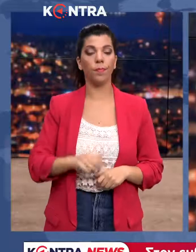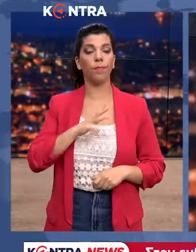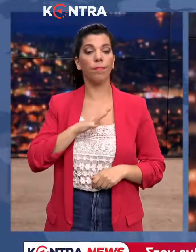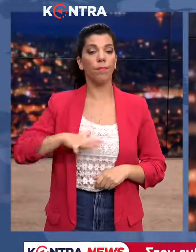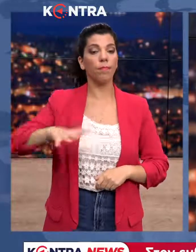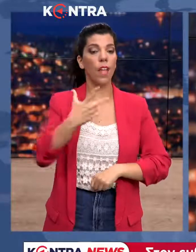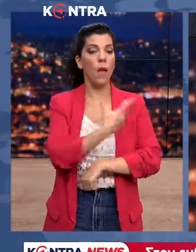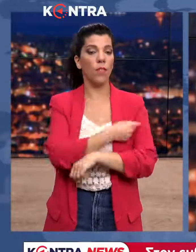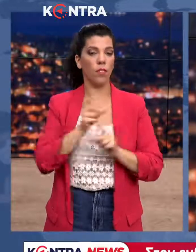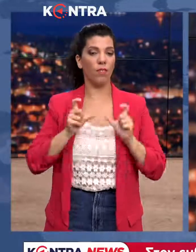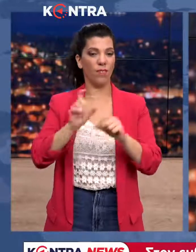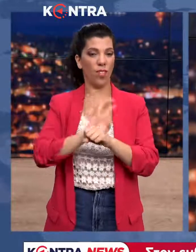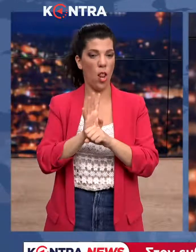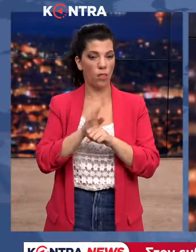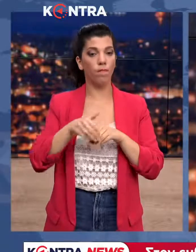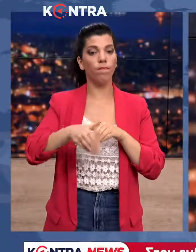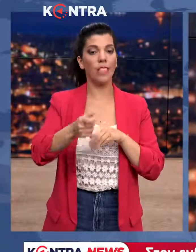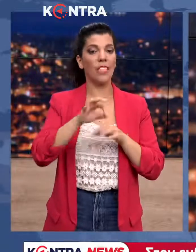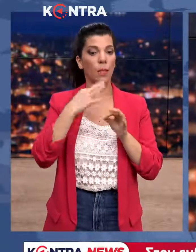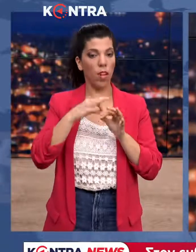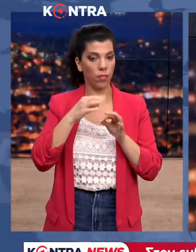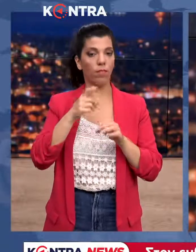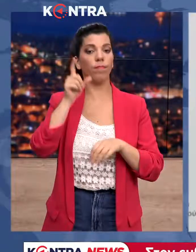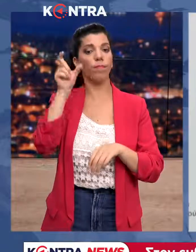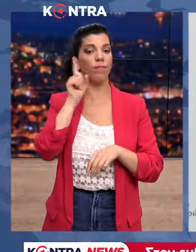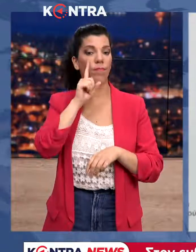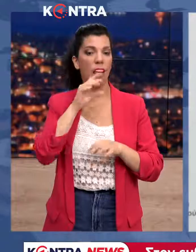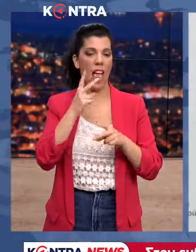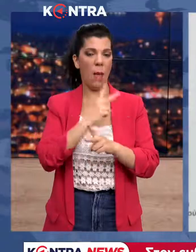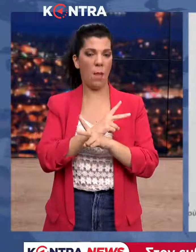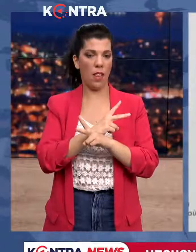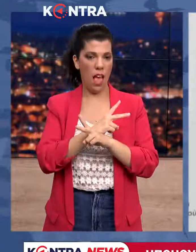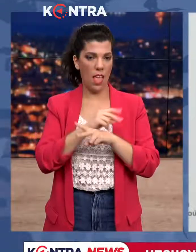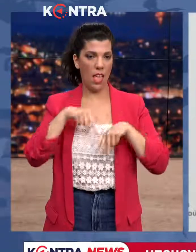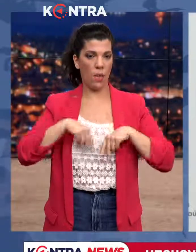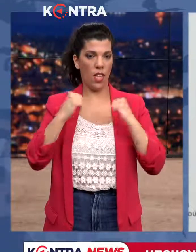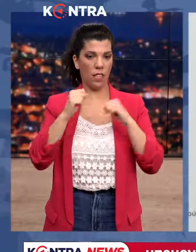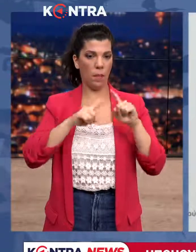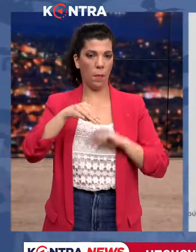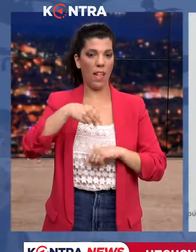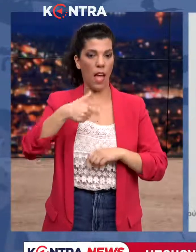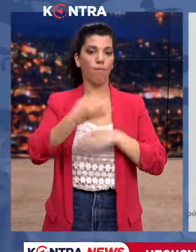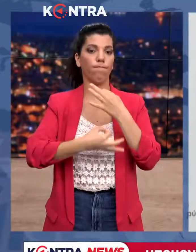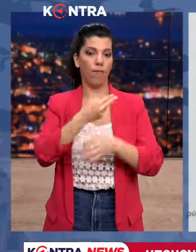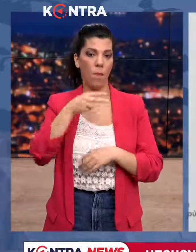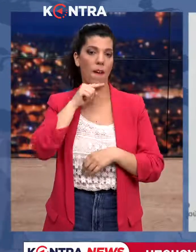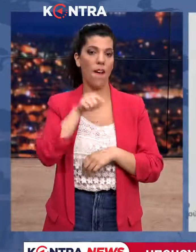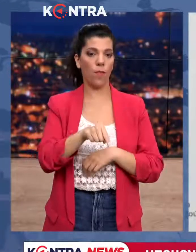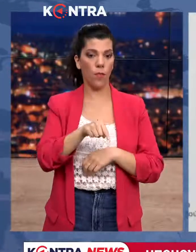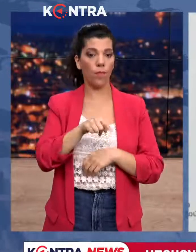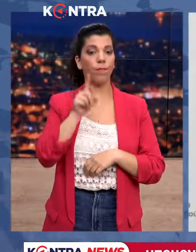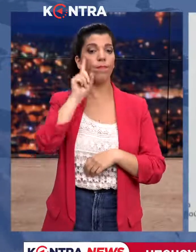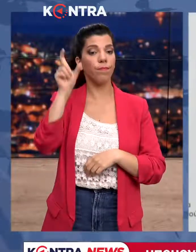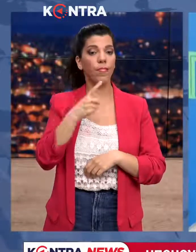εμβολιασμό του πληθυσμού κατά του κορωνοϊού τον σεπτέμβριο αναφέρθηκε η αναπληρώτρια η υπουργός υγείας μίνα κάκα η κυρία γκάγκα